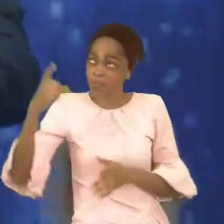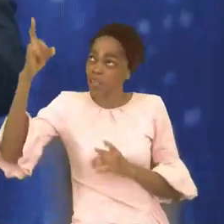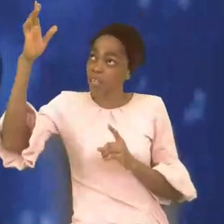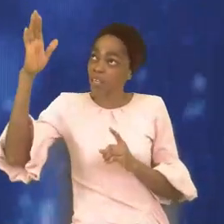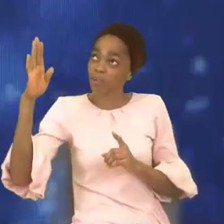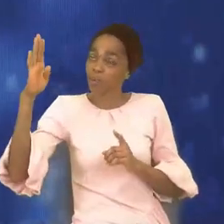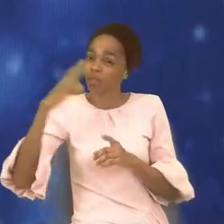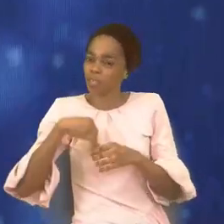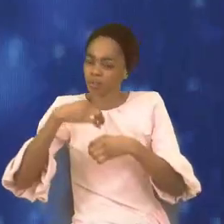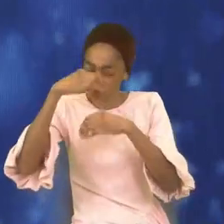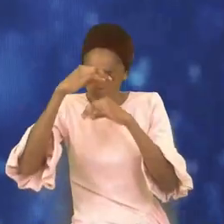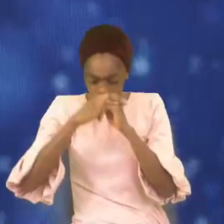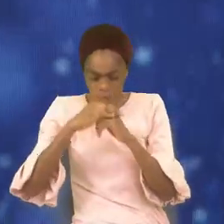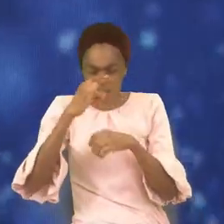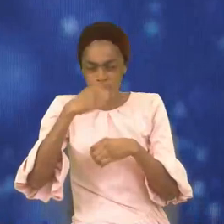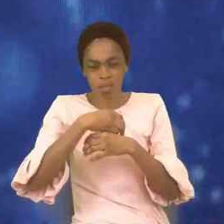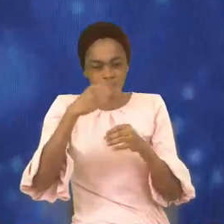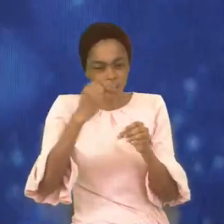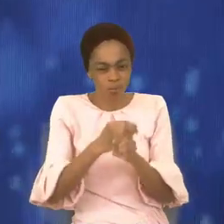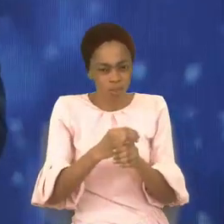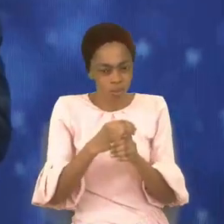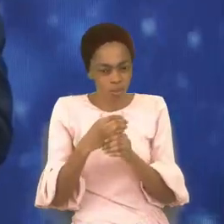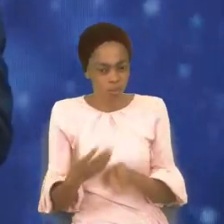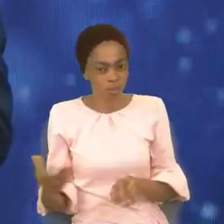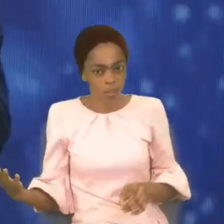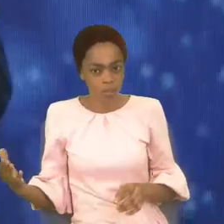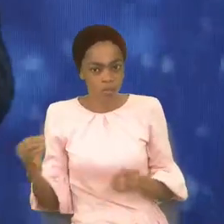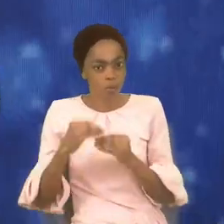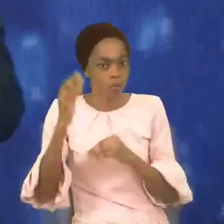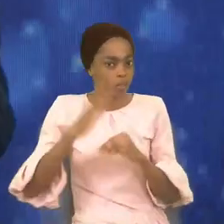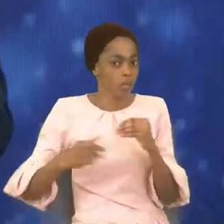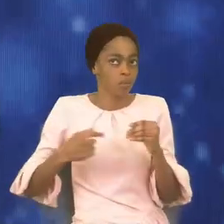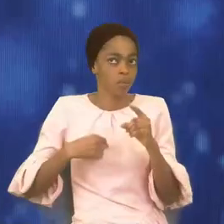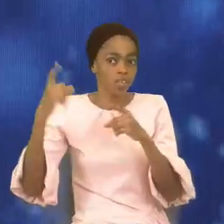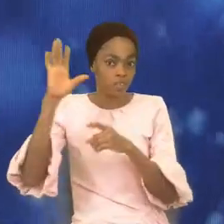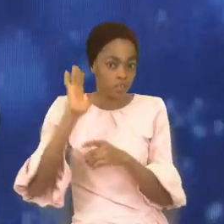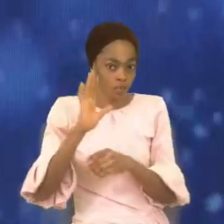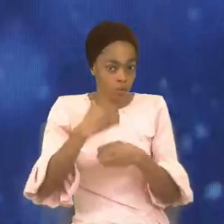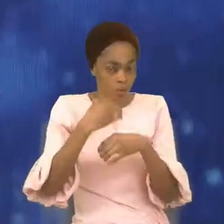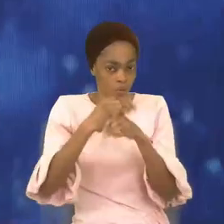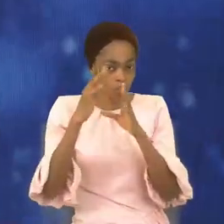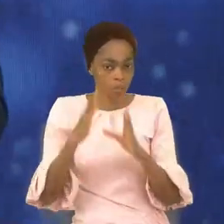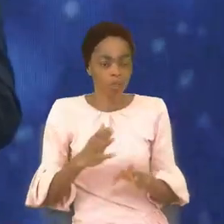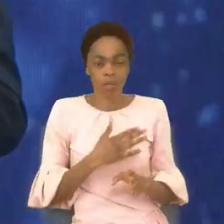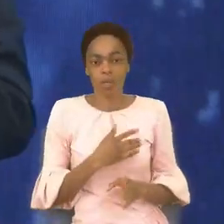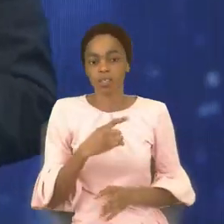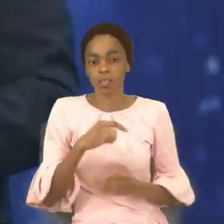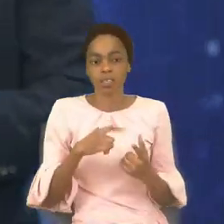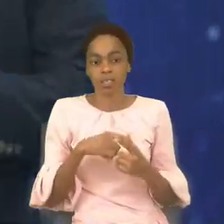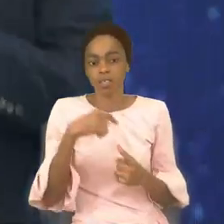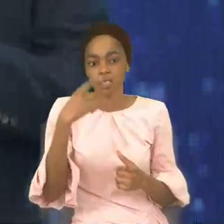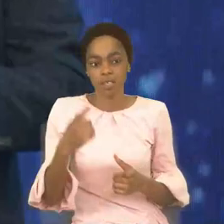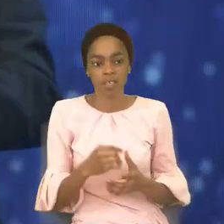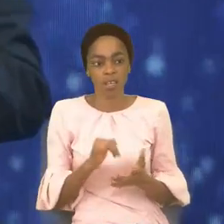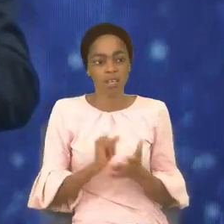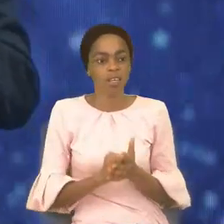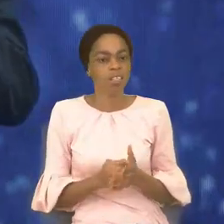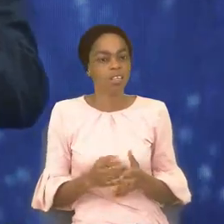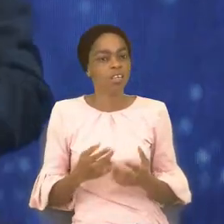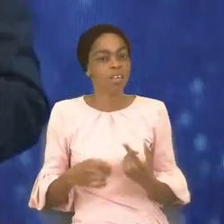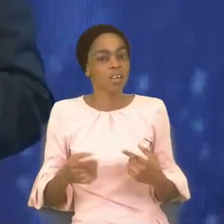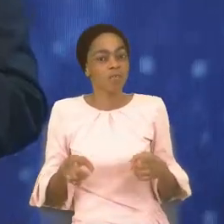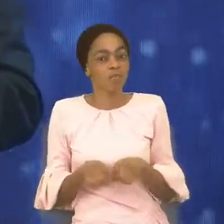créature plus que le créateur. Alors, faites ce que vous voulez. Maintenant, il dit, car leurs femmes